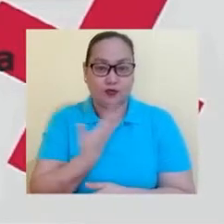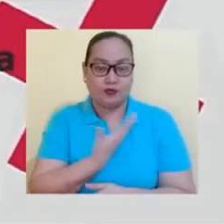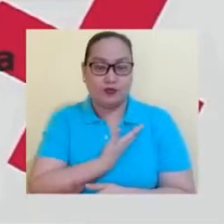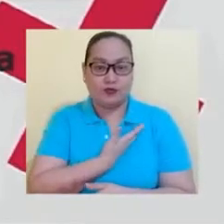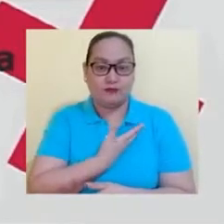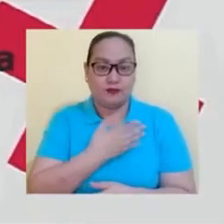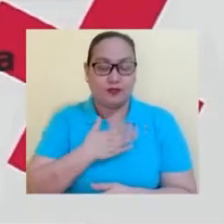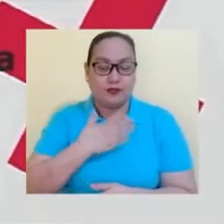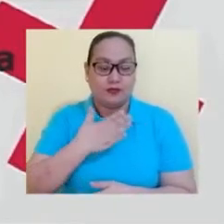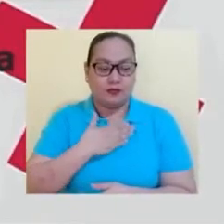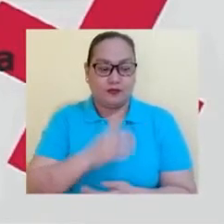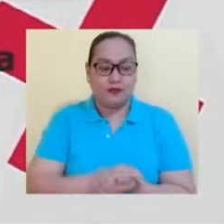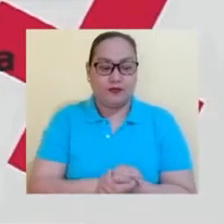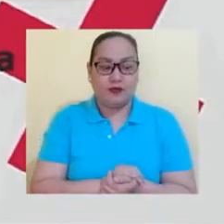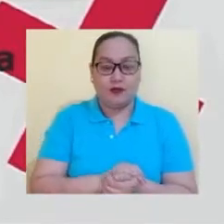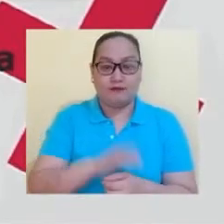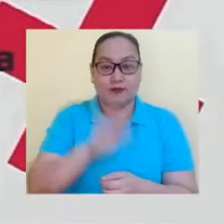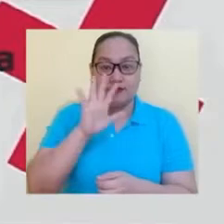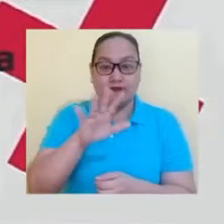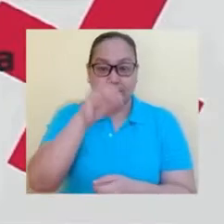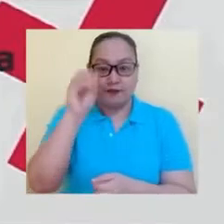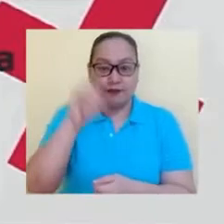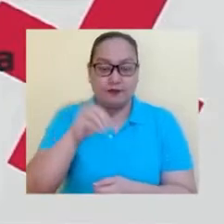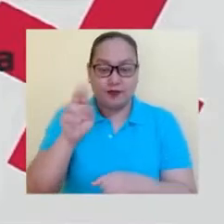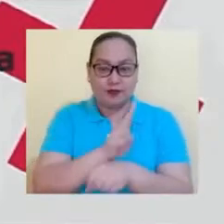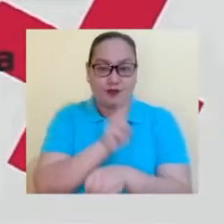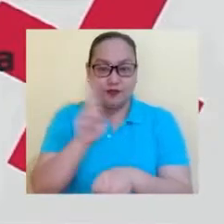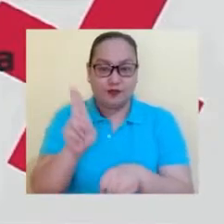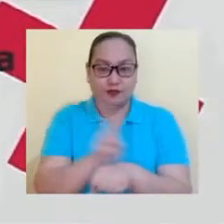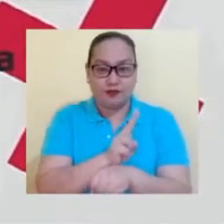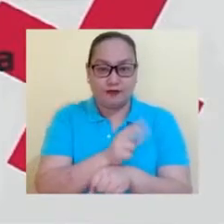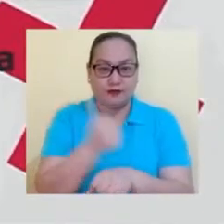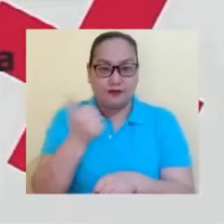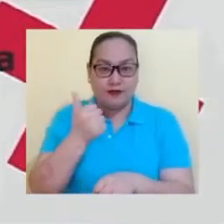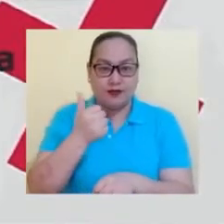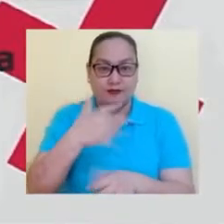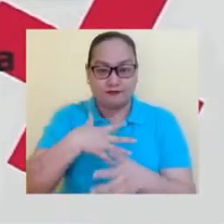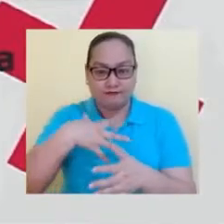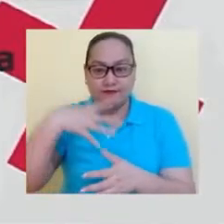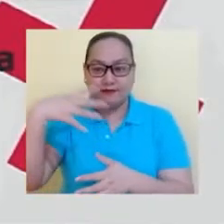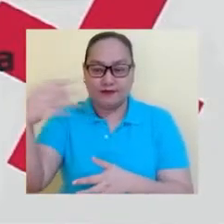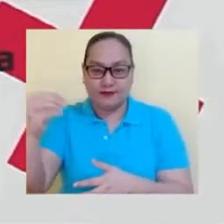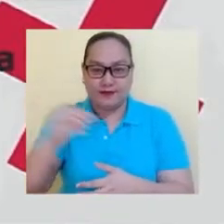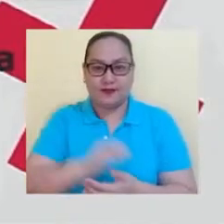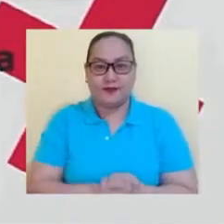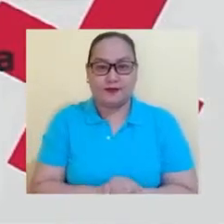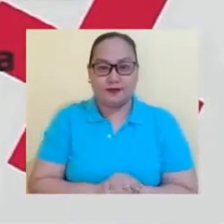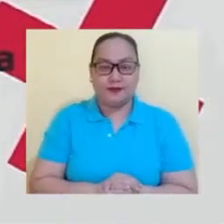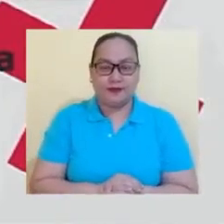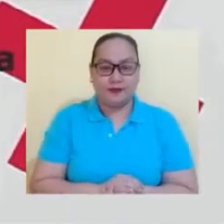oxygen, but our bodies only use 5%, the rest is exhaled.